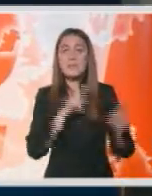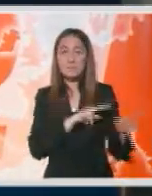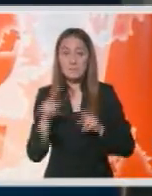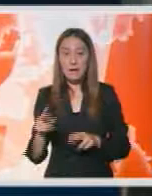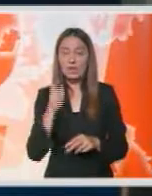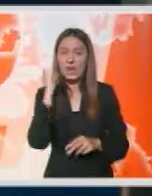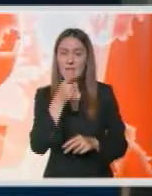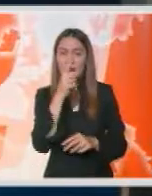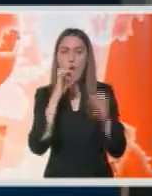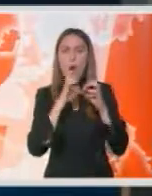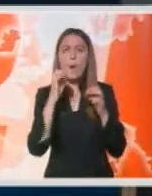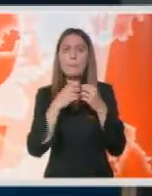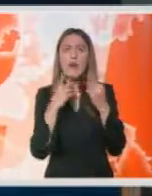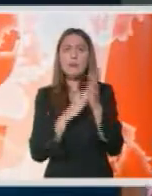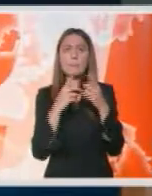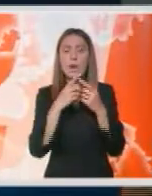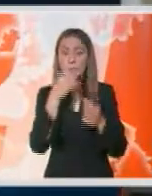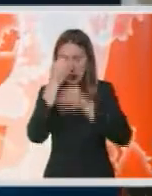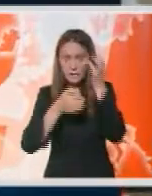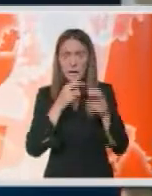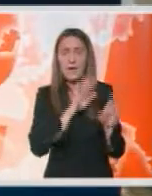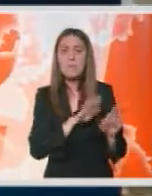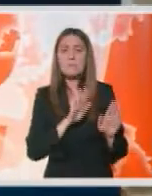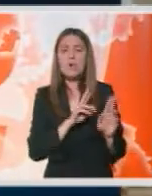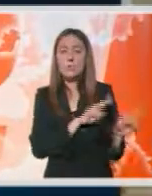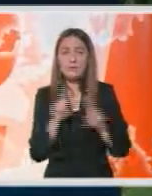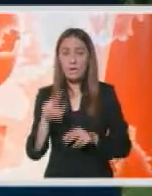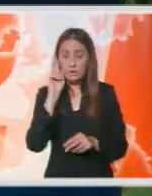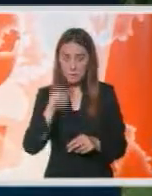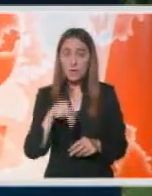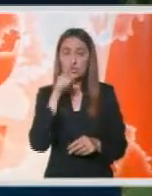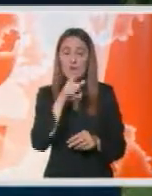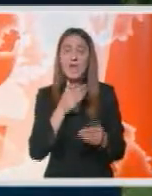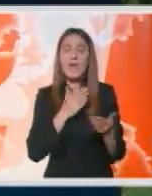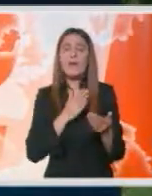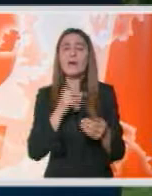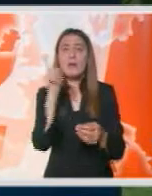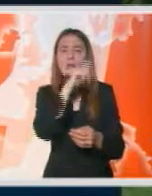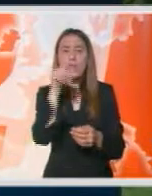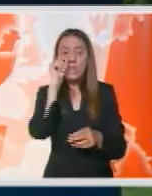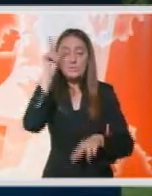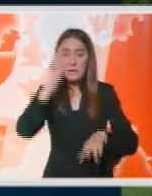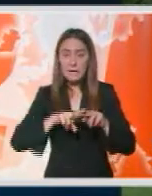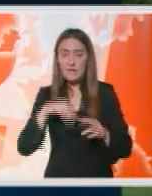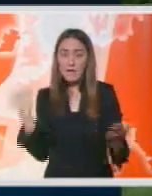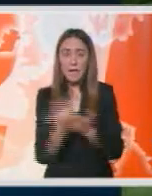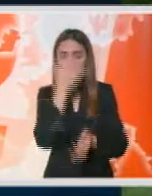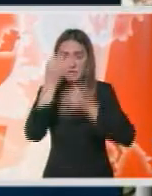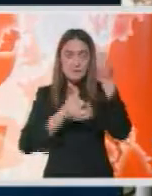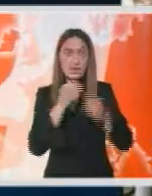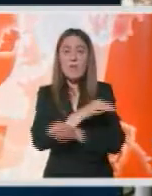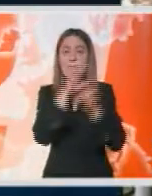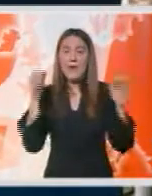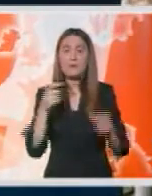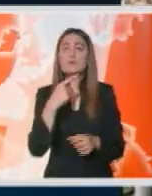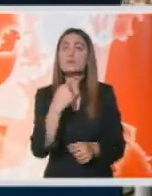po nalogu Baracka Obame proverava da li u spornom zakonu ima mogućnosti za kršenje ljudskih prava, najnovija istraživanja javnog